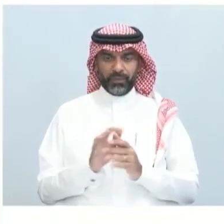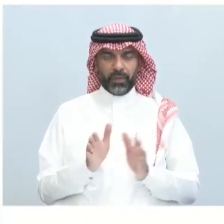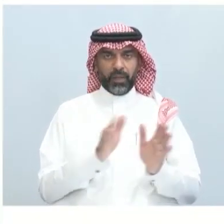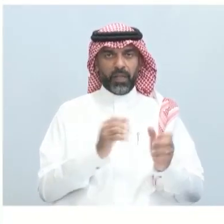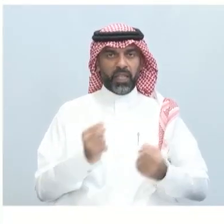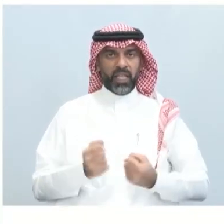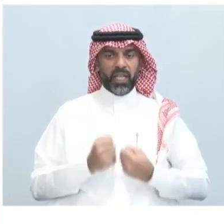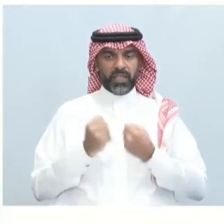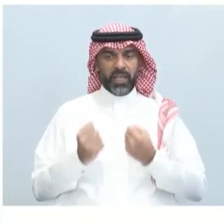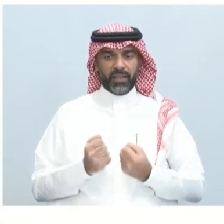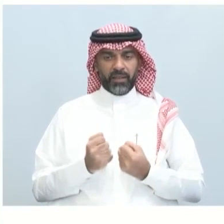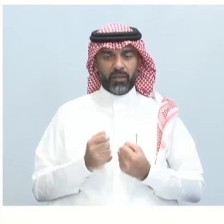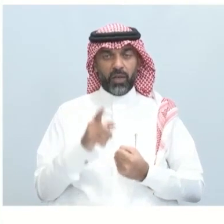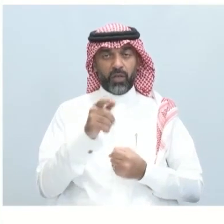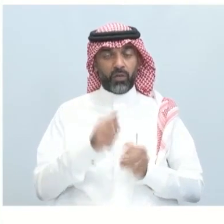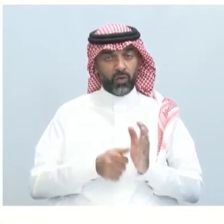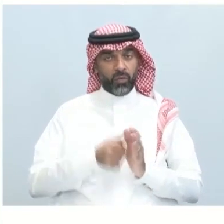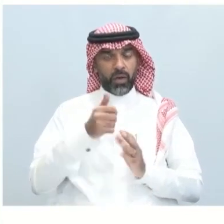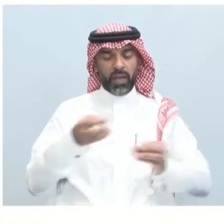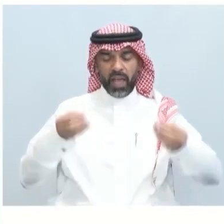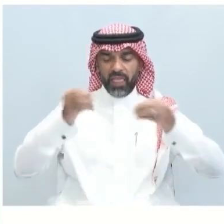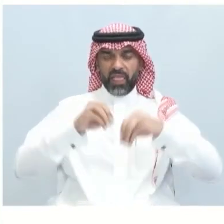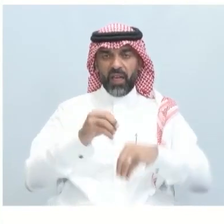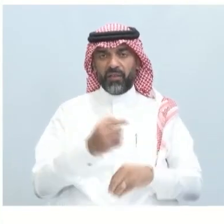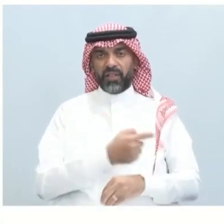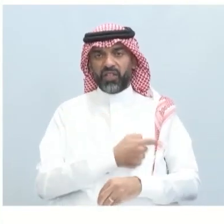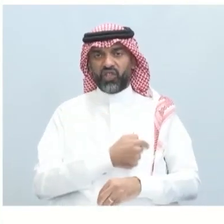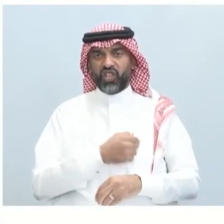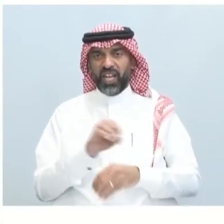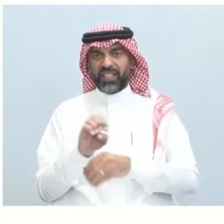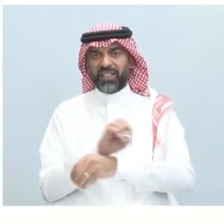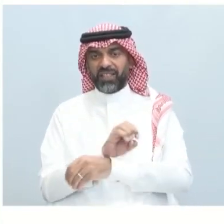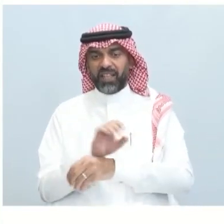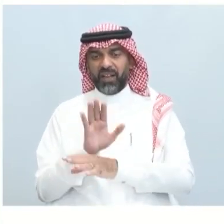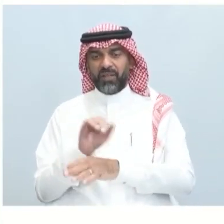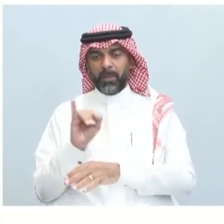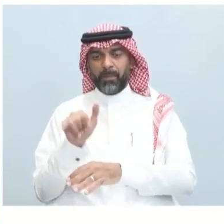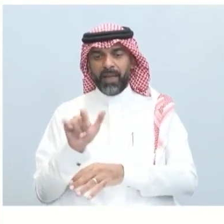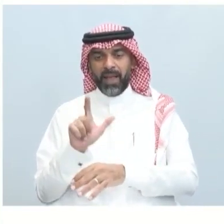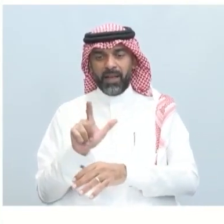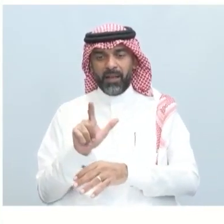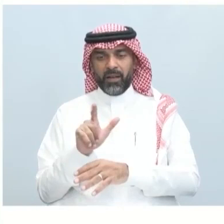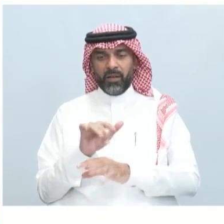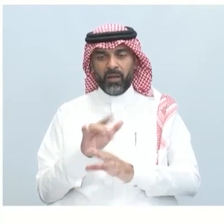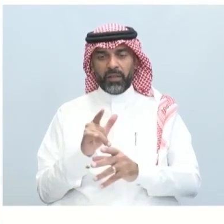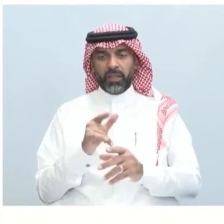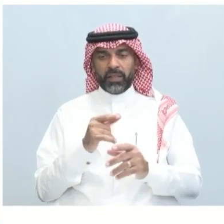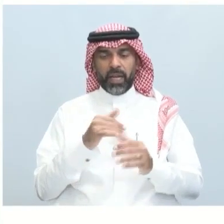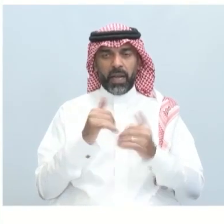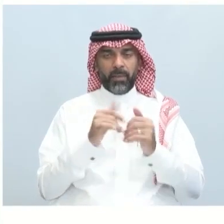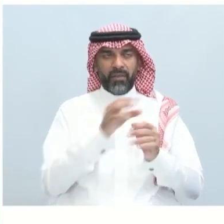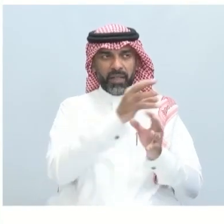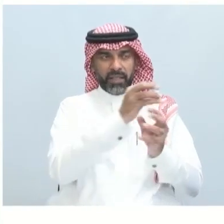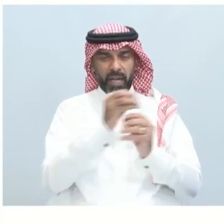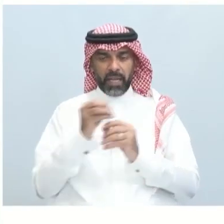نشاط يمكنك إضافة جهات الاتصال في منصة الميل تشيمب عن طريق استيراد ملف بصيغة ألف البي دي